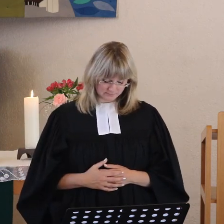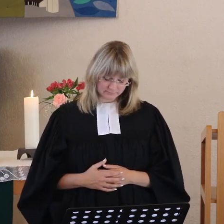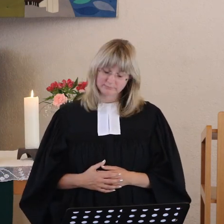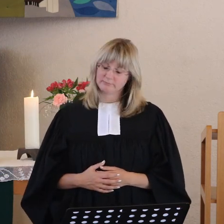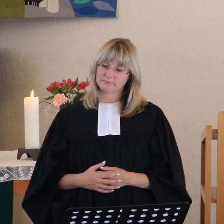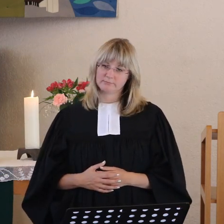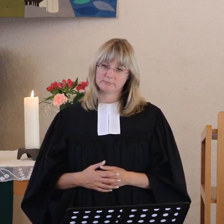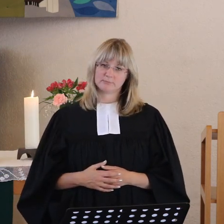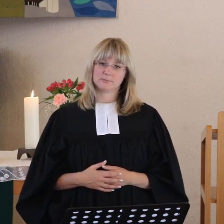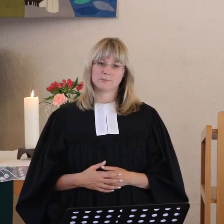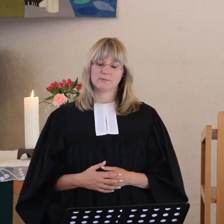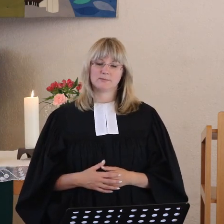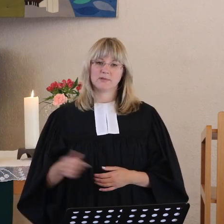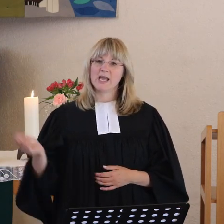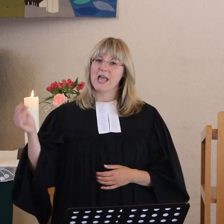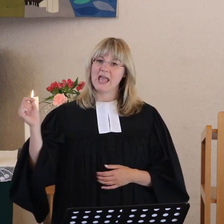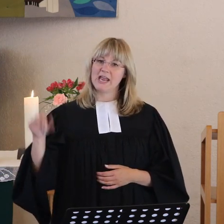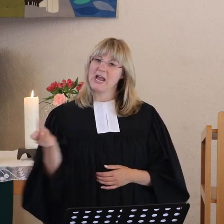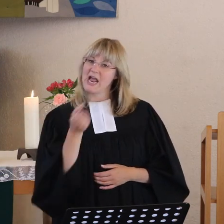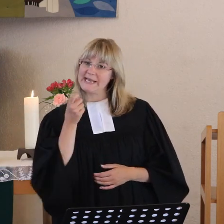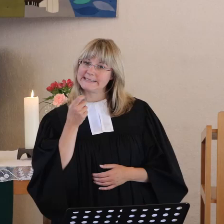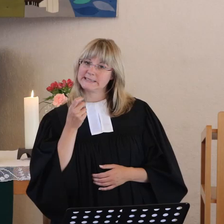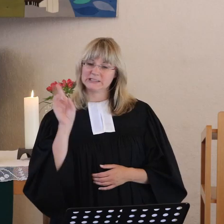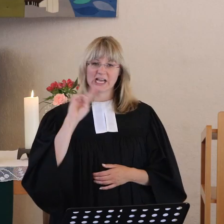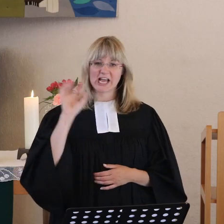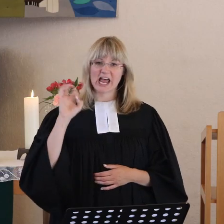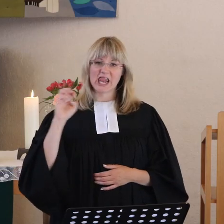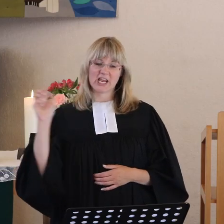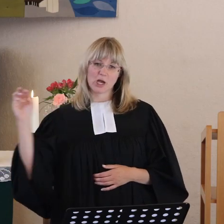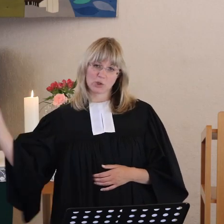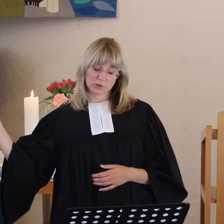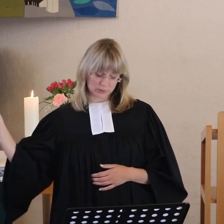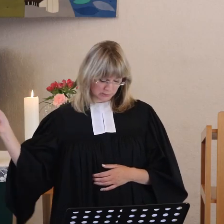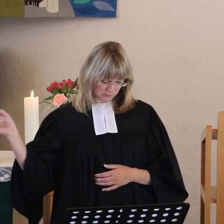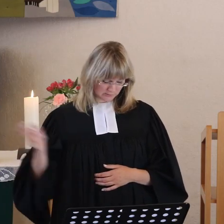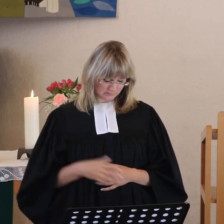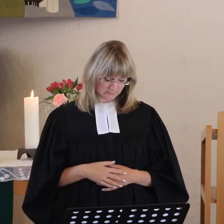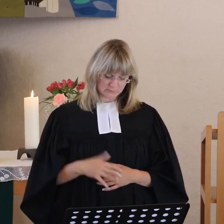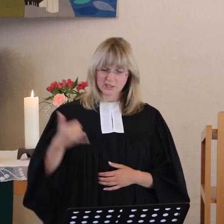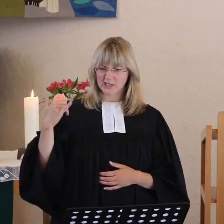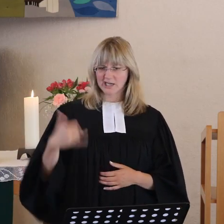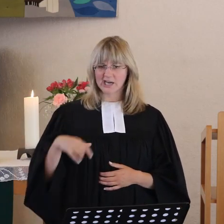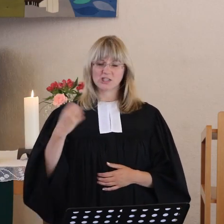zu wohnen, Lebenszeit und Besitz miteinander zu teilen,